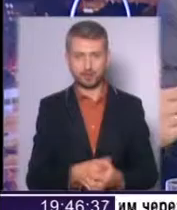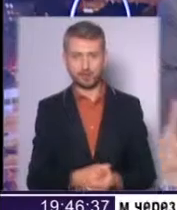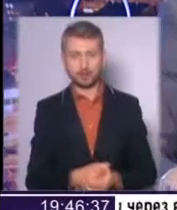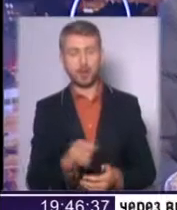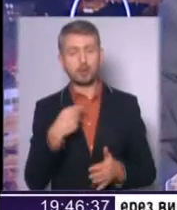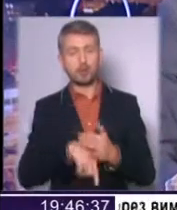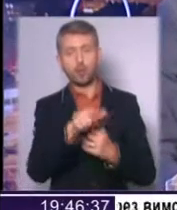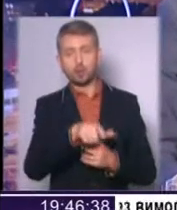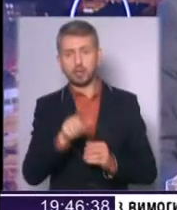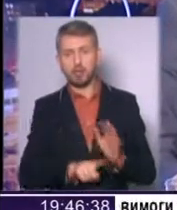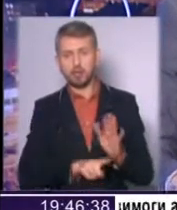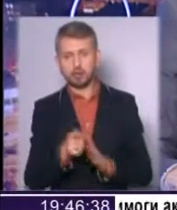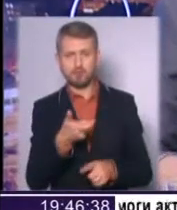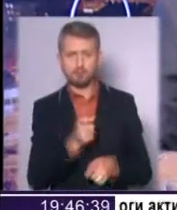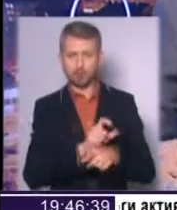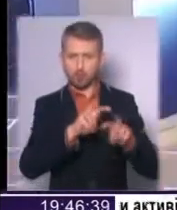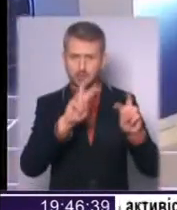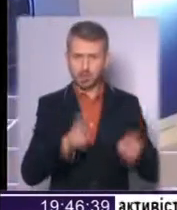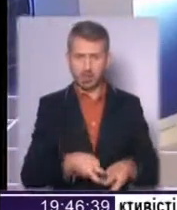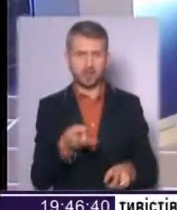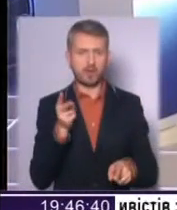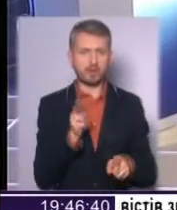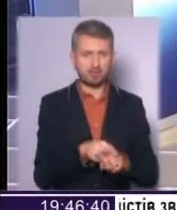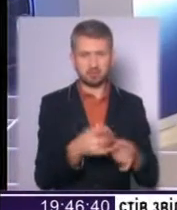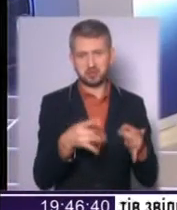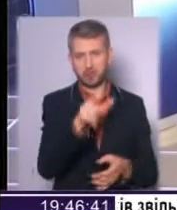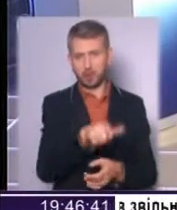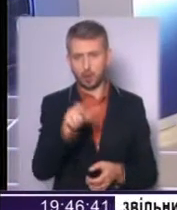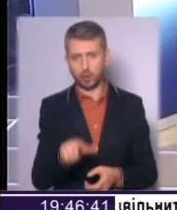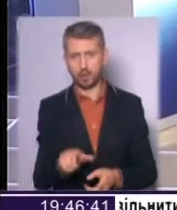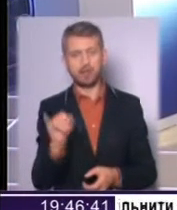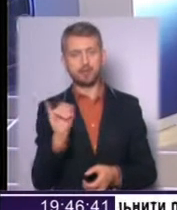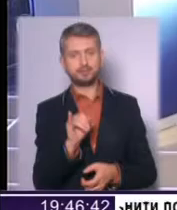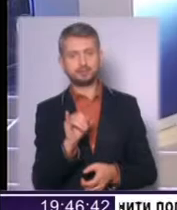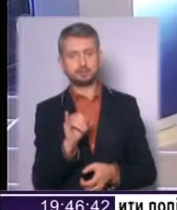від вивіски над адміністрації президента в кабінеті там чи в уряді там